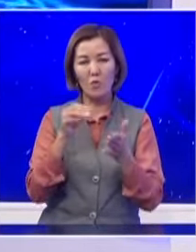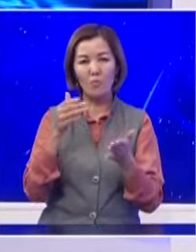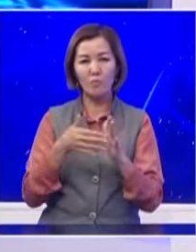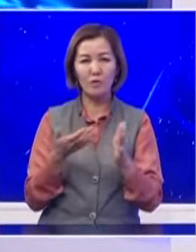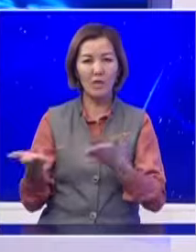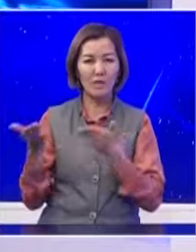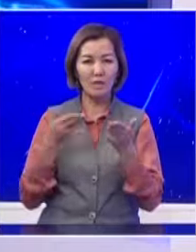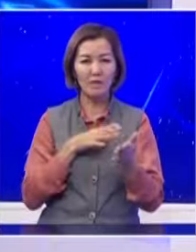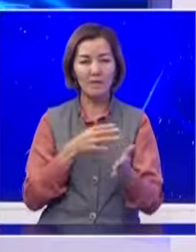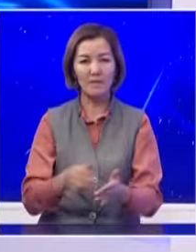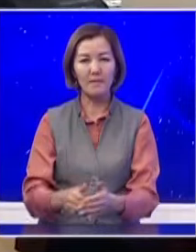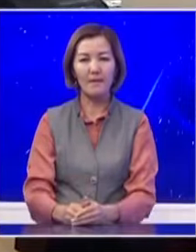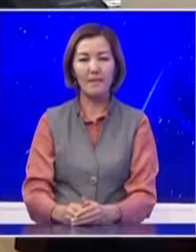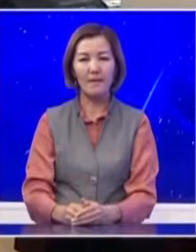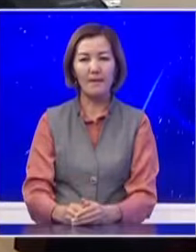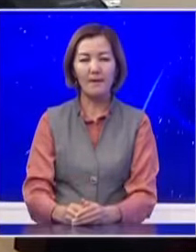шақырылды.